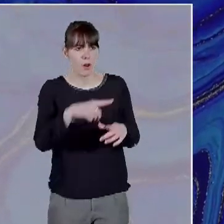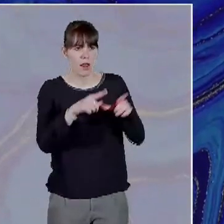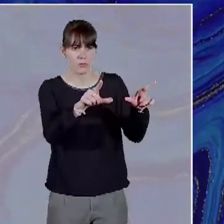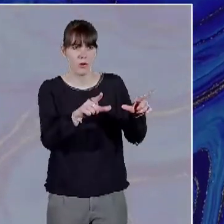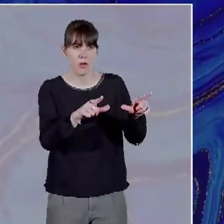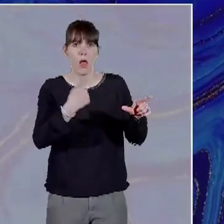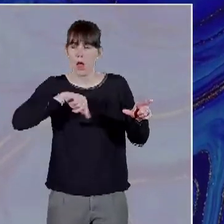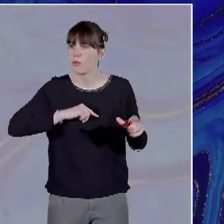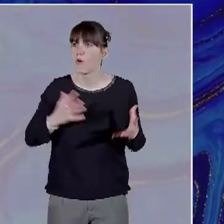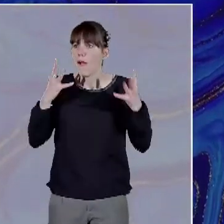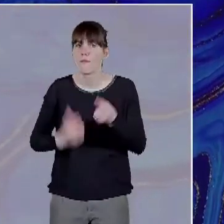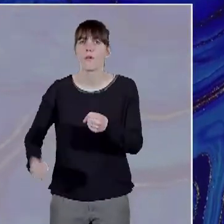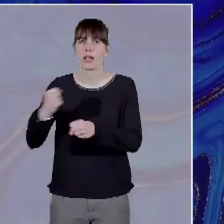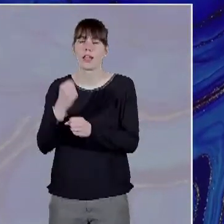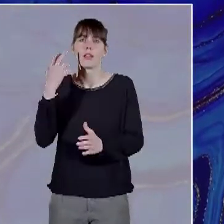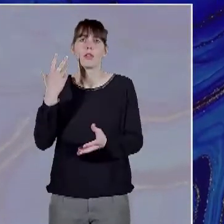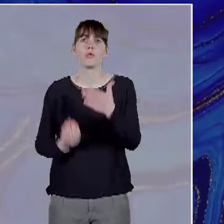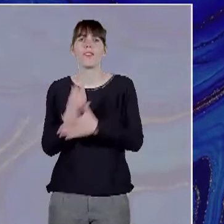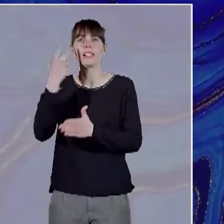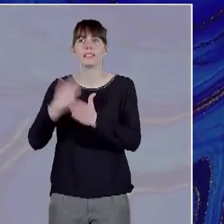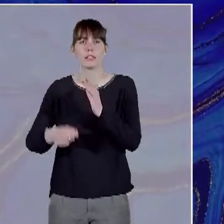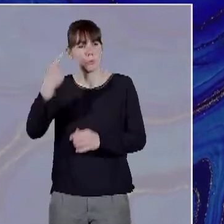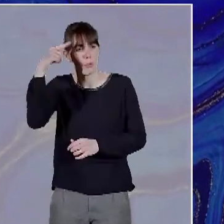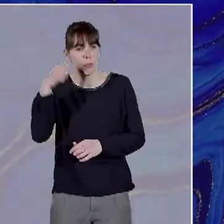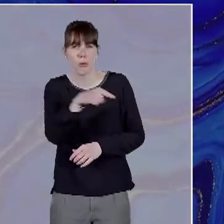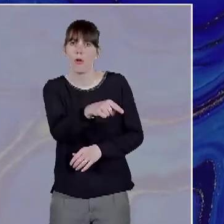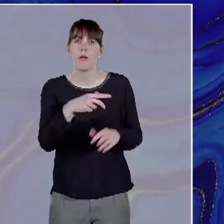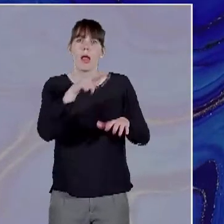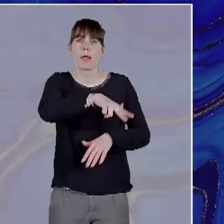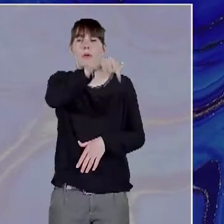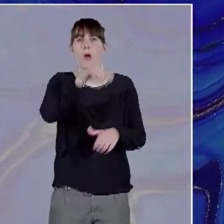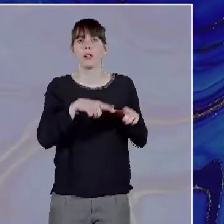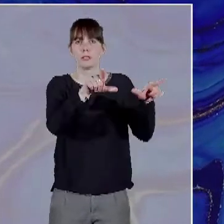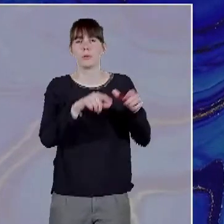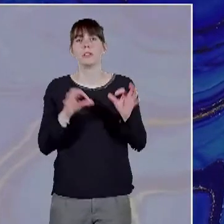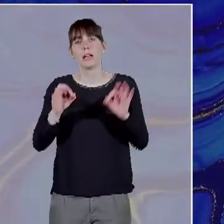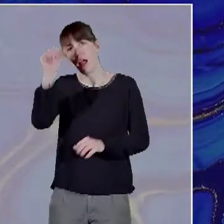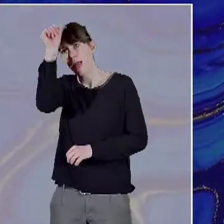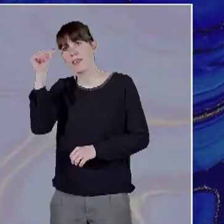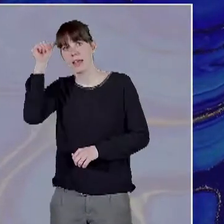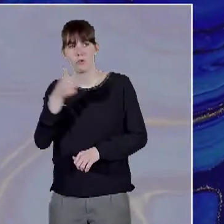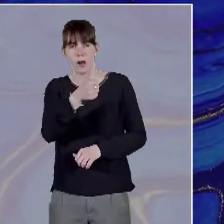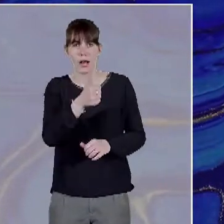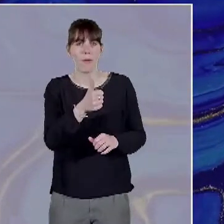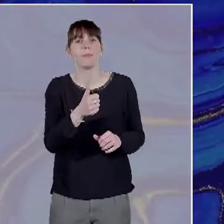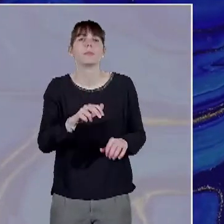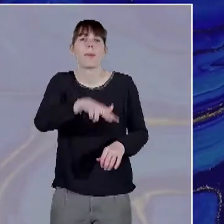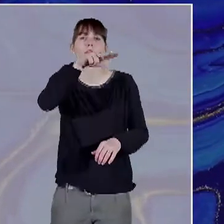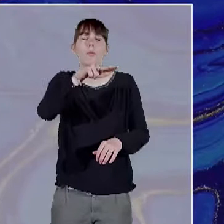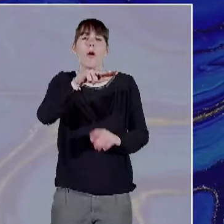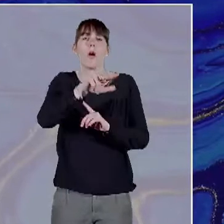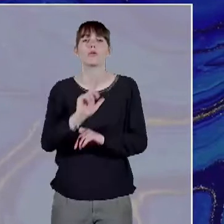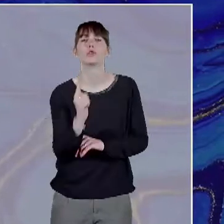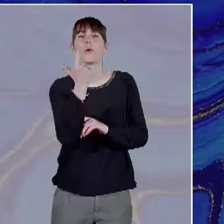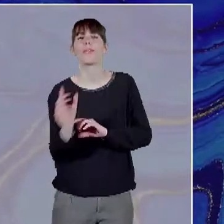sur résidences secondaires, taxes sur logements vacants. Bah, la maire de Paris a porté auprès du gouvernement l'augmentation de la taxe d'habitation sur résidences secondaires. Malheureusement,